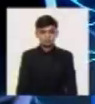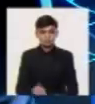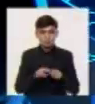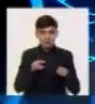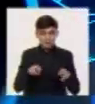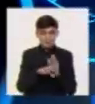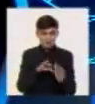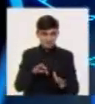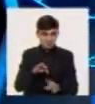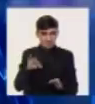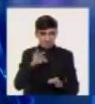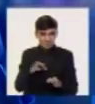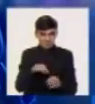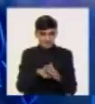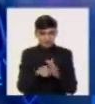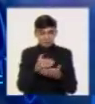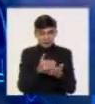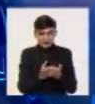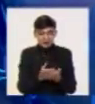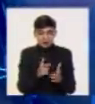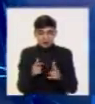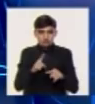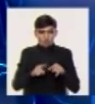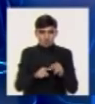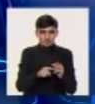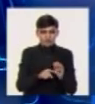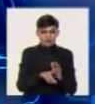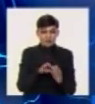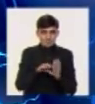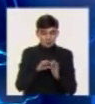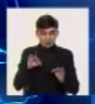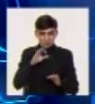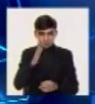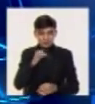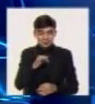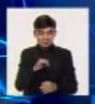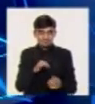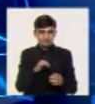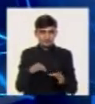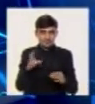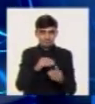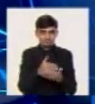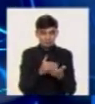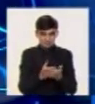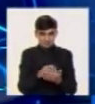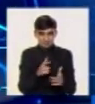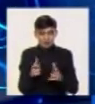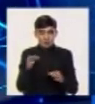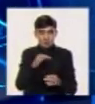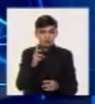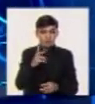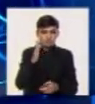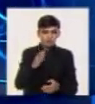Парламент сайлауының үгіт-насихат кезеңі жақындаған сайын партиялар белсене бастады. Саяси науқанға дейін бар шоғы белгісіз болатын